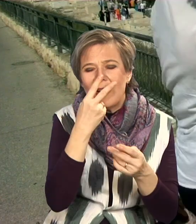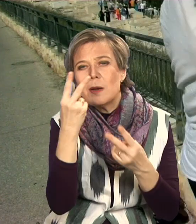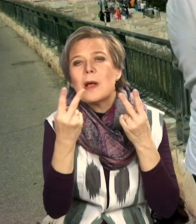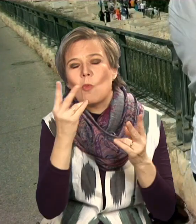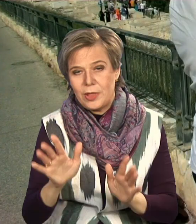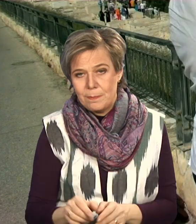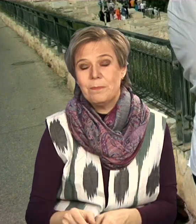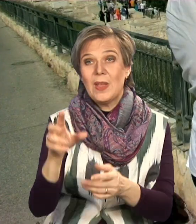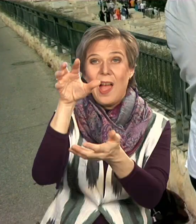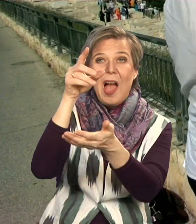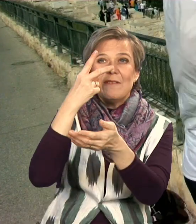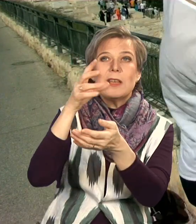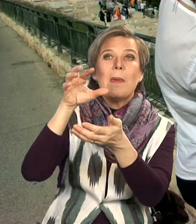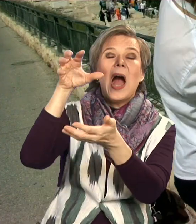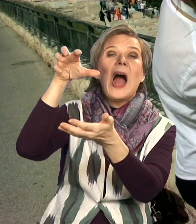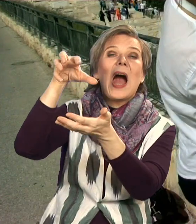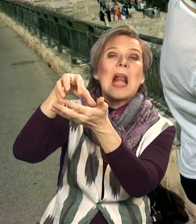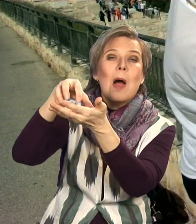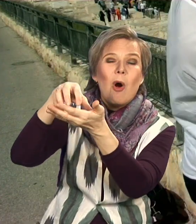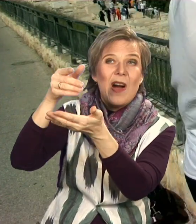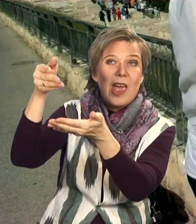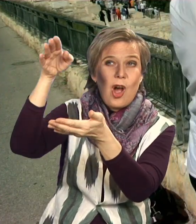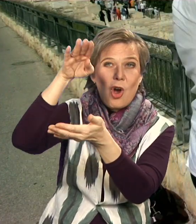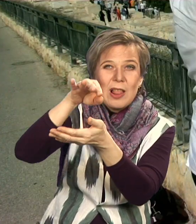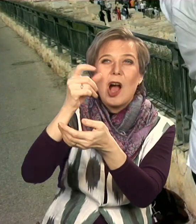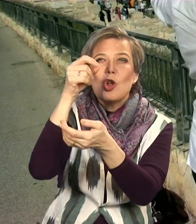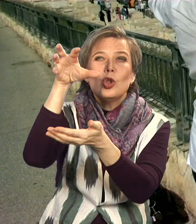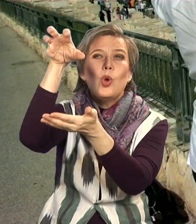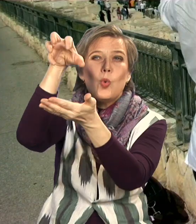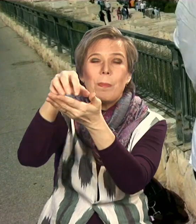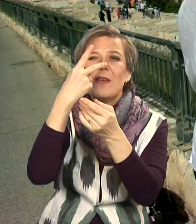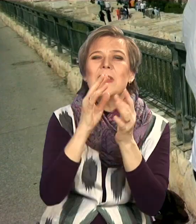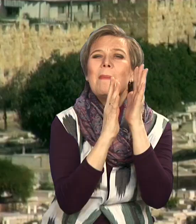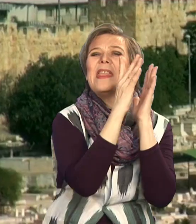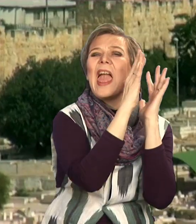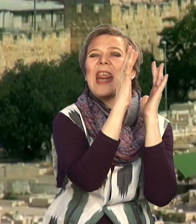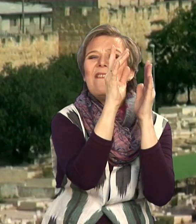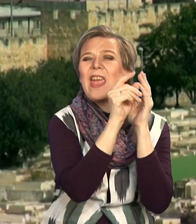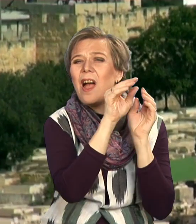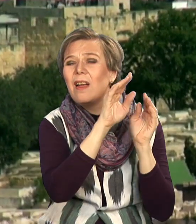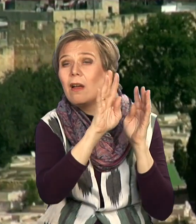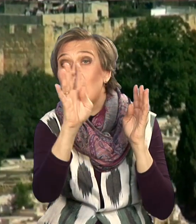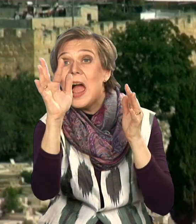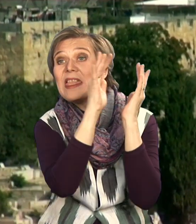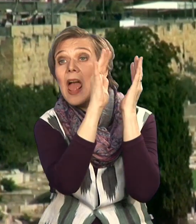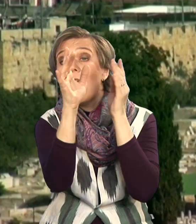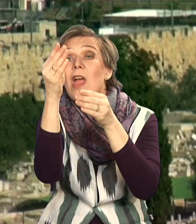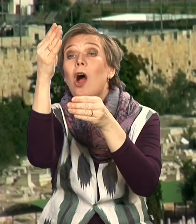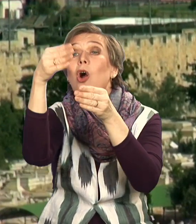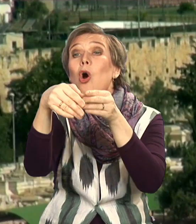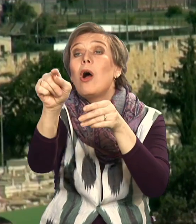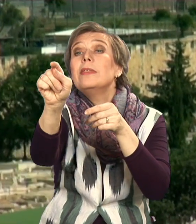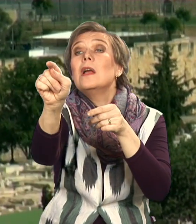мы видим с вами храмовая гора, где золотой купол. Мы видим с вами посадки деревьев зеленые. И там, где заканчиваются посадки